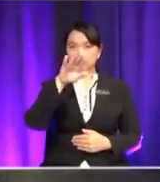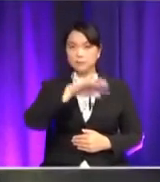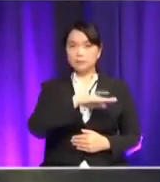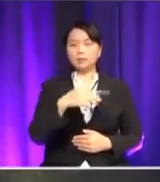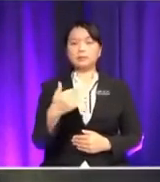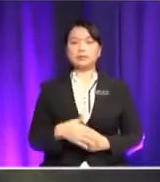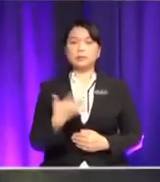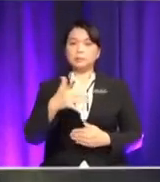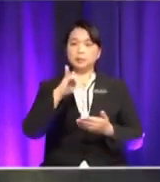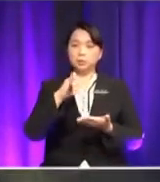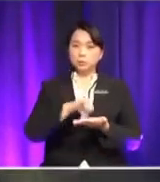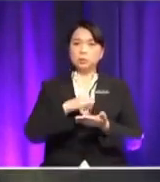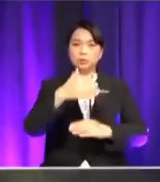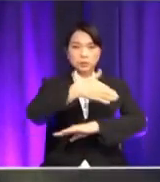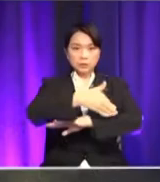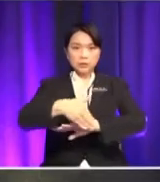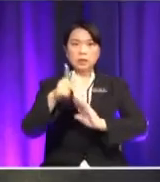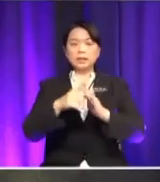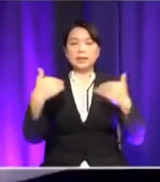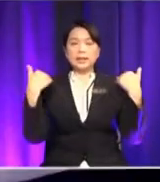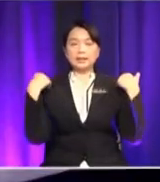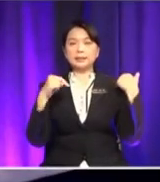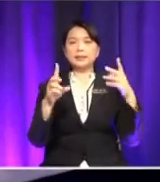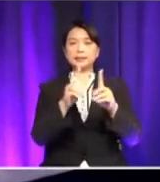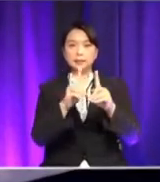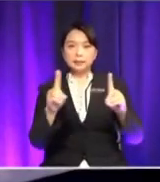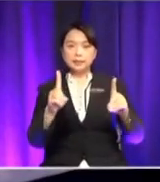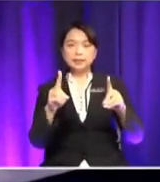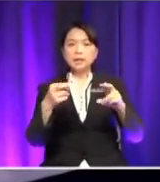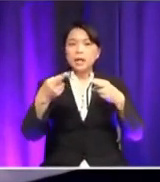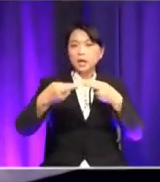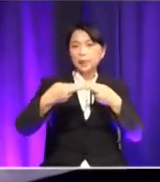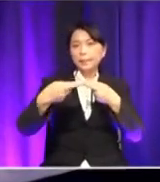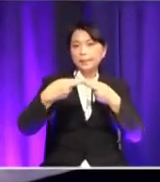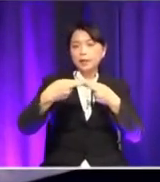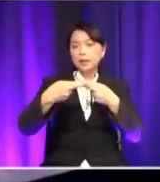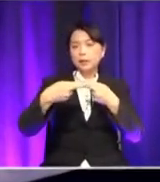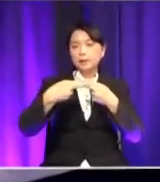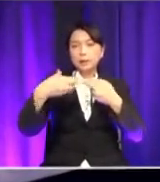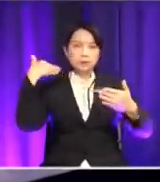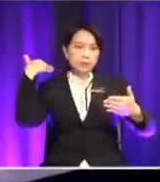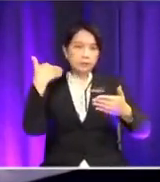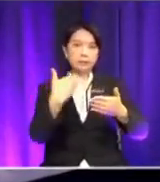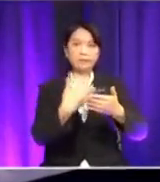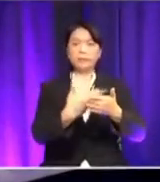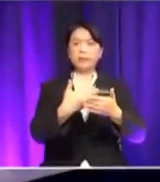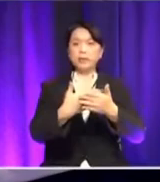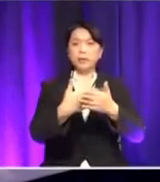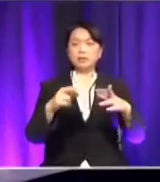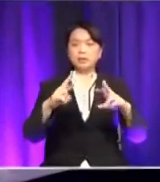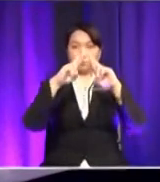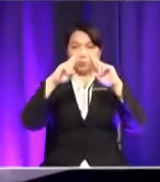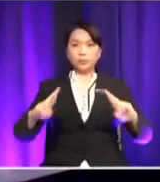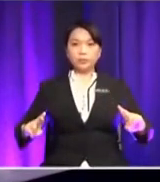ini dia punya keadaan dinding jerapah sampai ke Bumbung oke juga di sisi kiri kemudian disisihkan dan iPhone